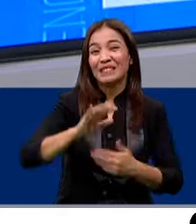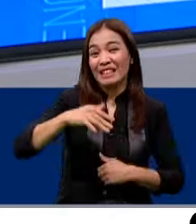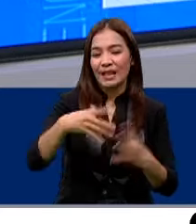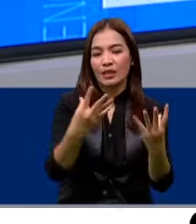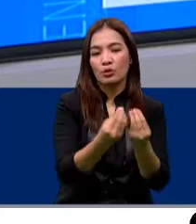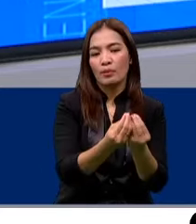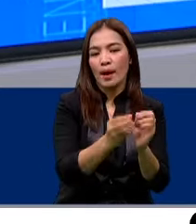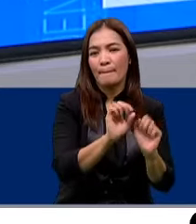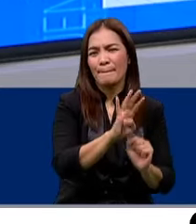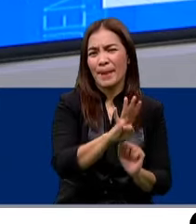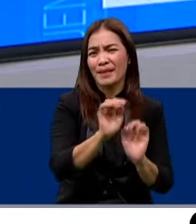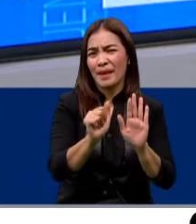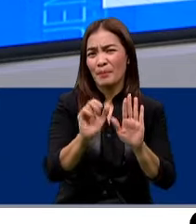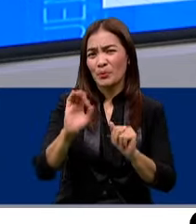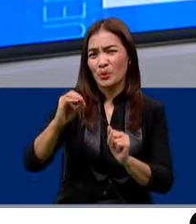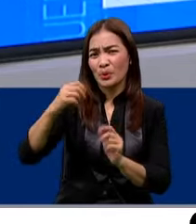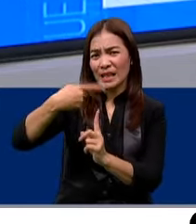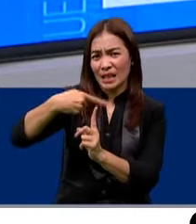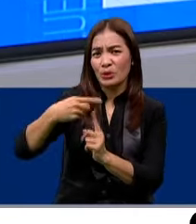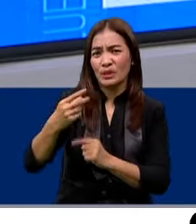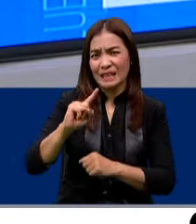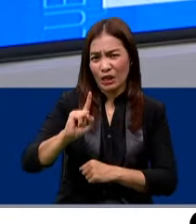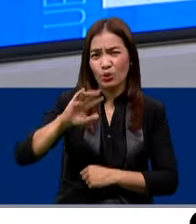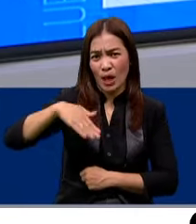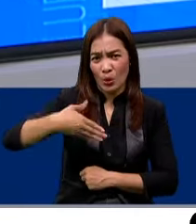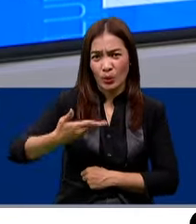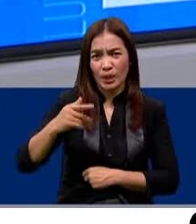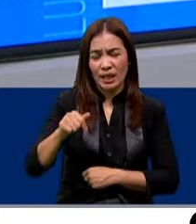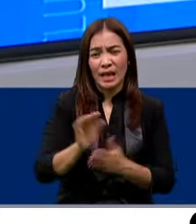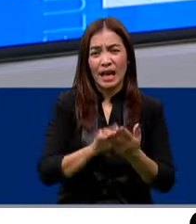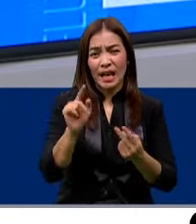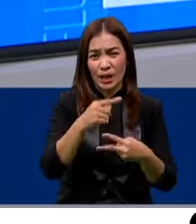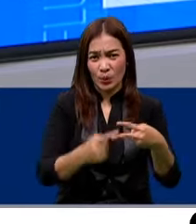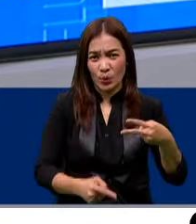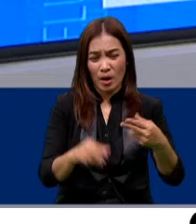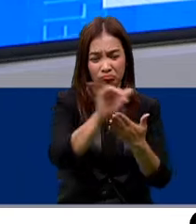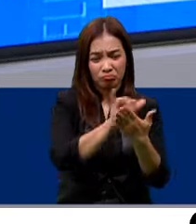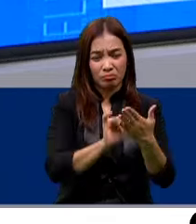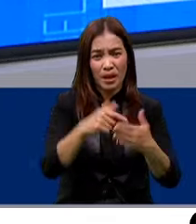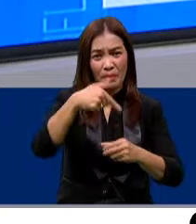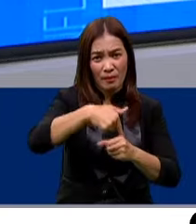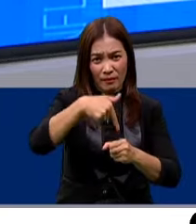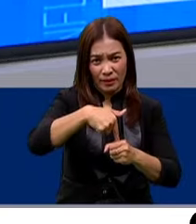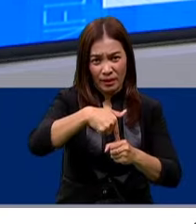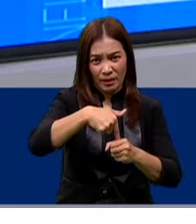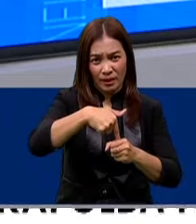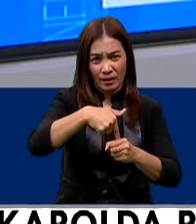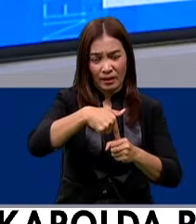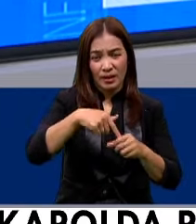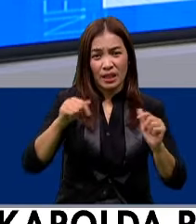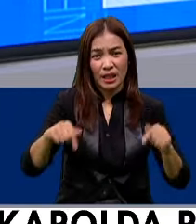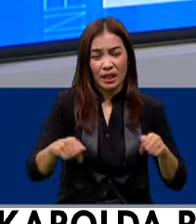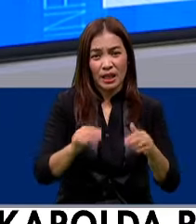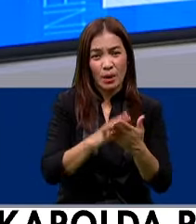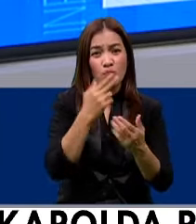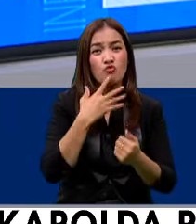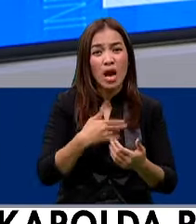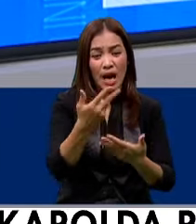tahun maka akan dilakukan dua hal yaitu evaluasi subsidi BBM tadi ada gambaran angkanya malah dari